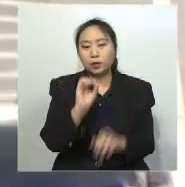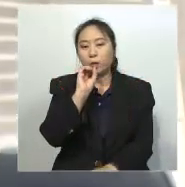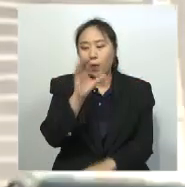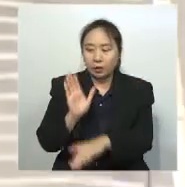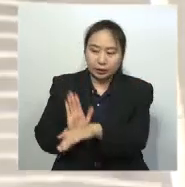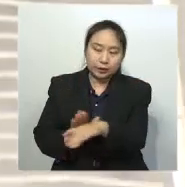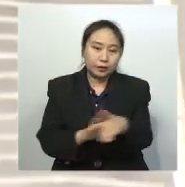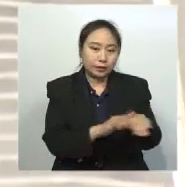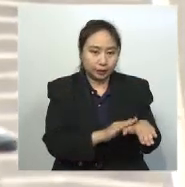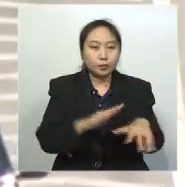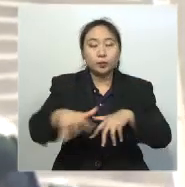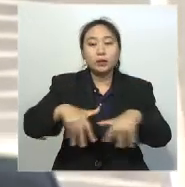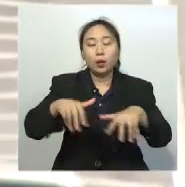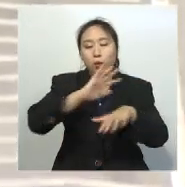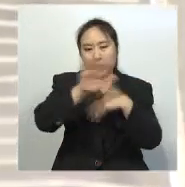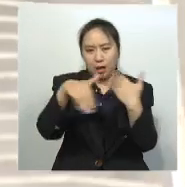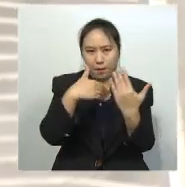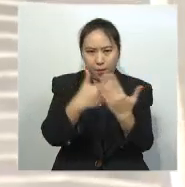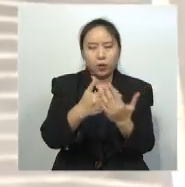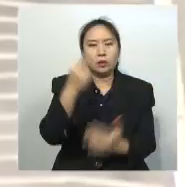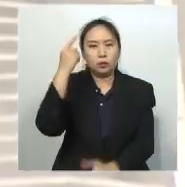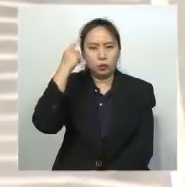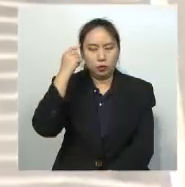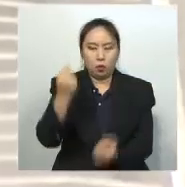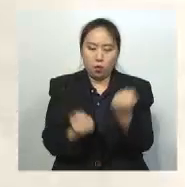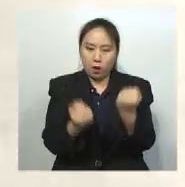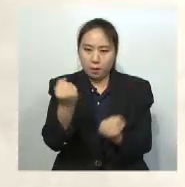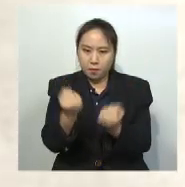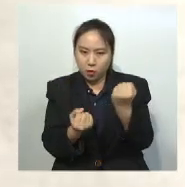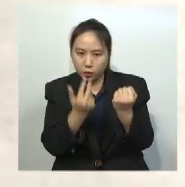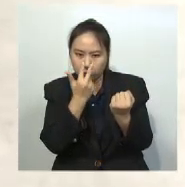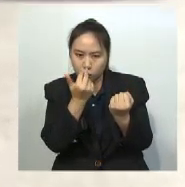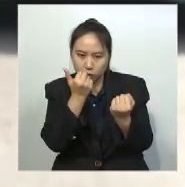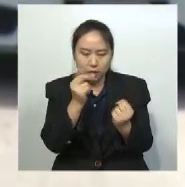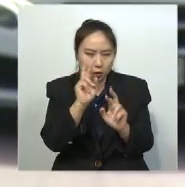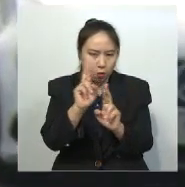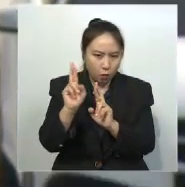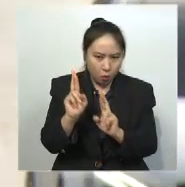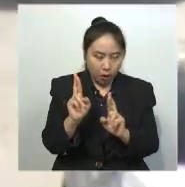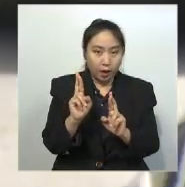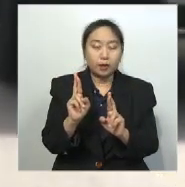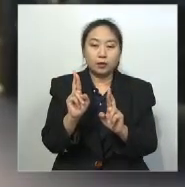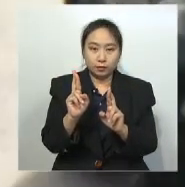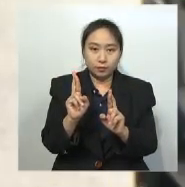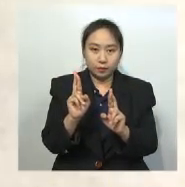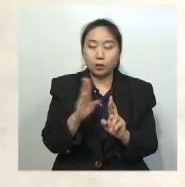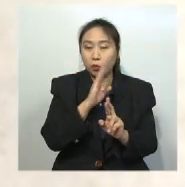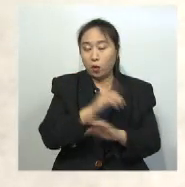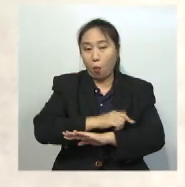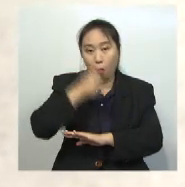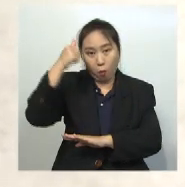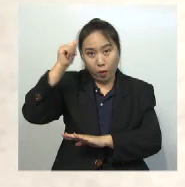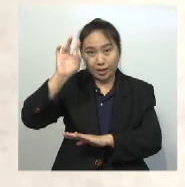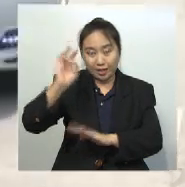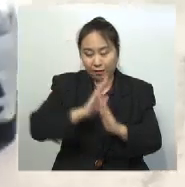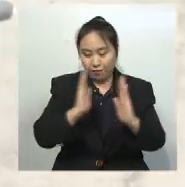ไปนั่นก็คือประชาชนทุกคนต้องมีจิตสำนึกในการใช้รถใช้ถนนโดยหลังจากครบกำหนดช่วงเฝ้าระวังอุ